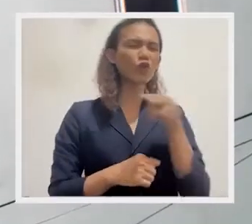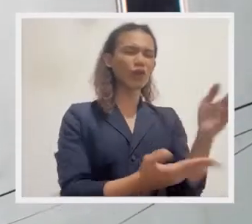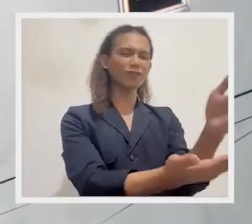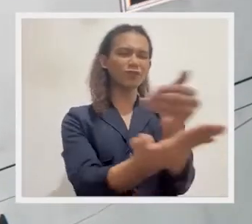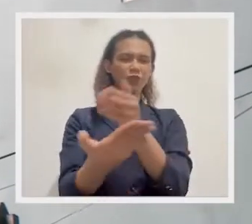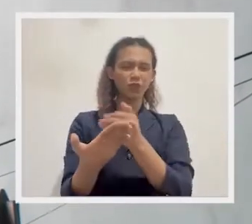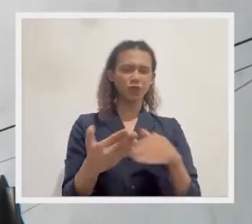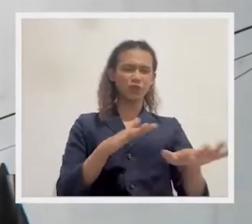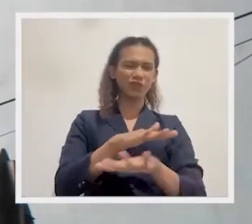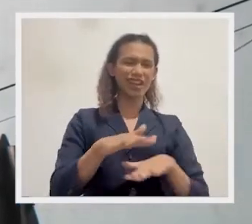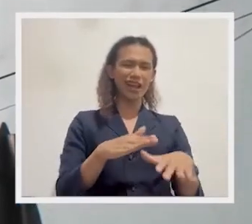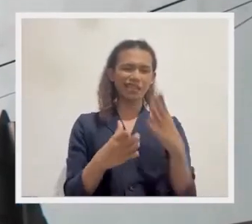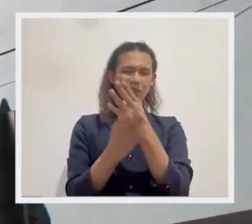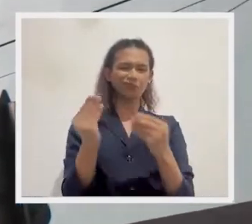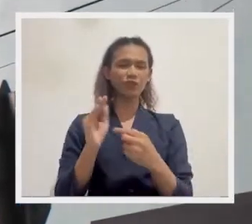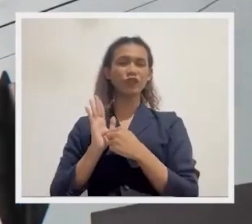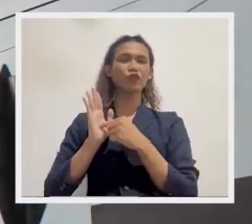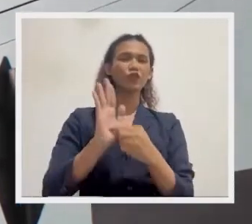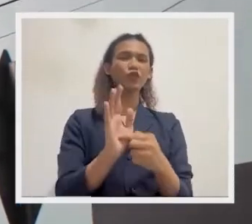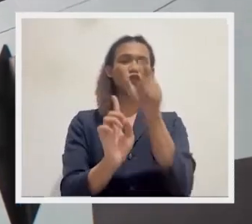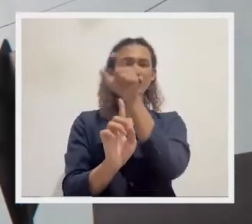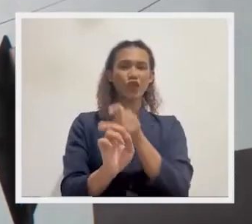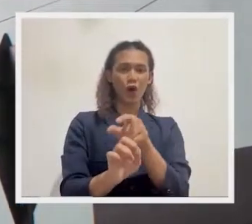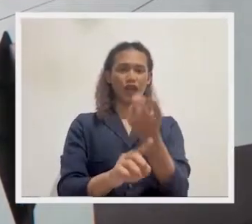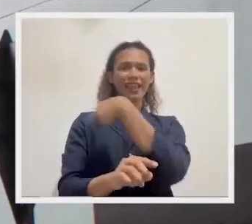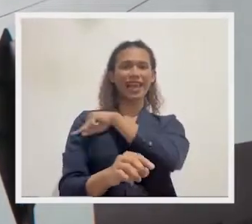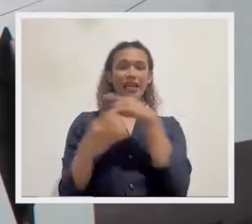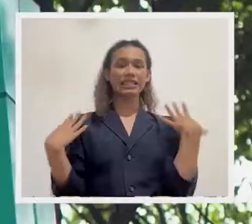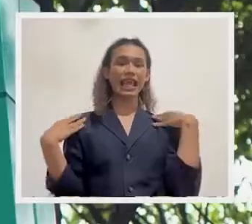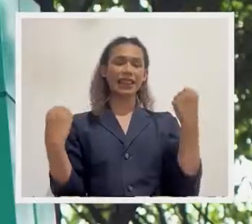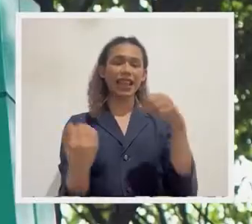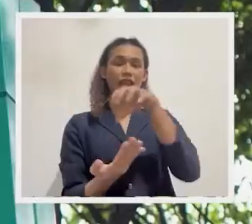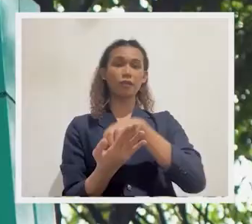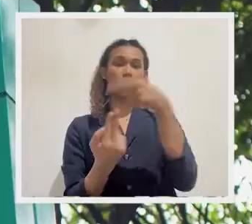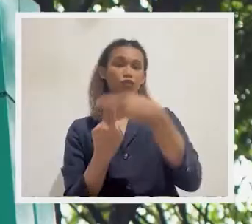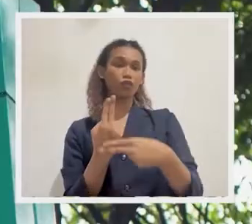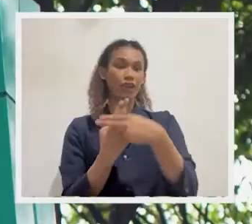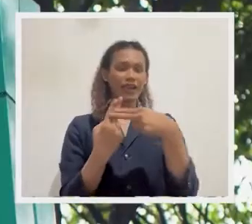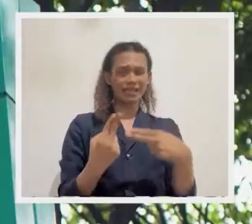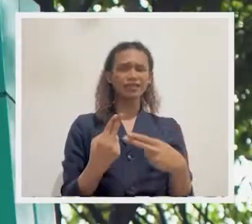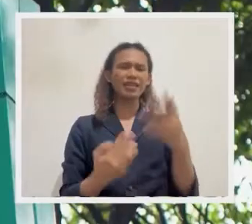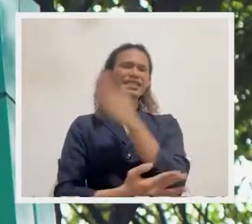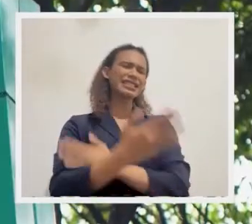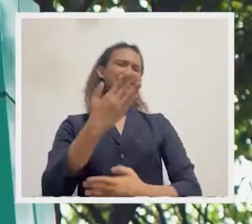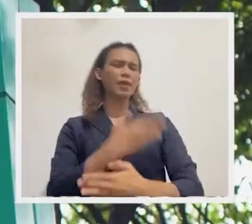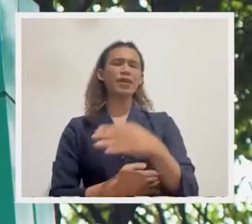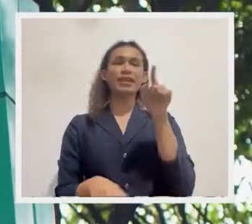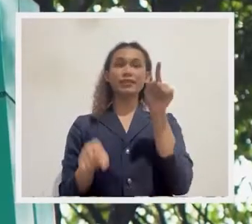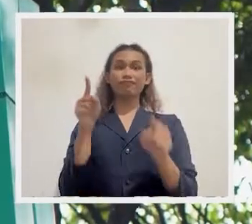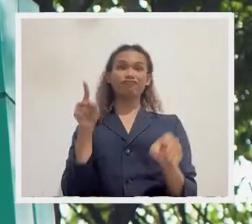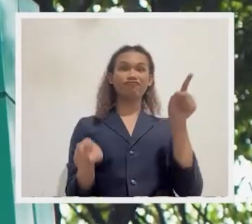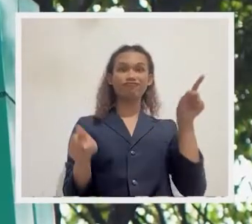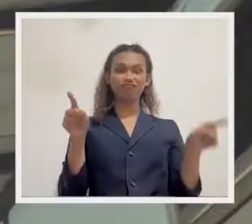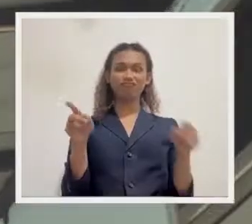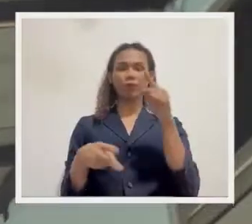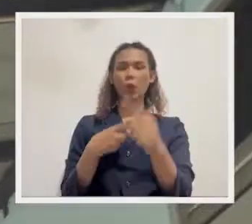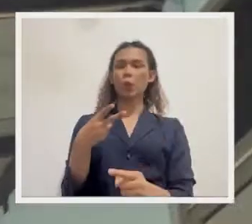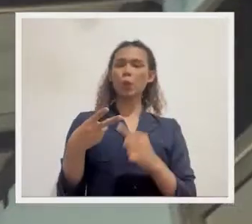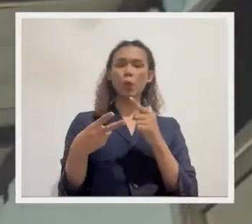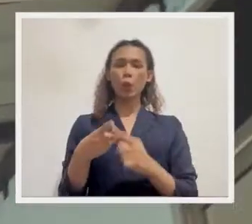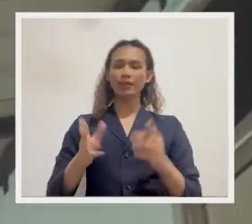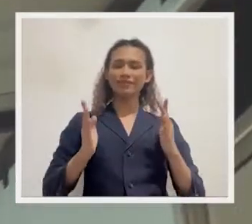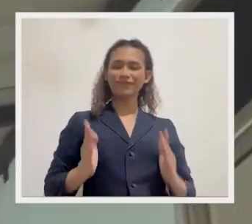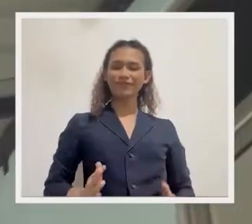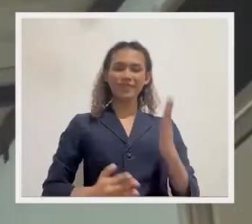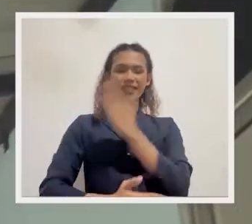Berdasarkan hasil survei terhadap tenaga kesehatan di puskesmas, didapatkan bahwa mayoritas tenaga kesehatan di puskesmas belum memahami